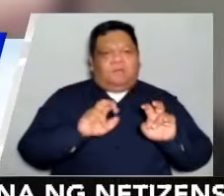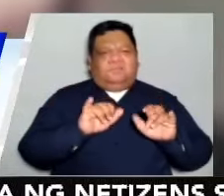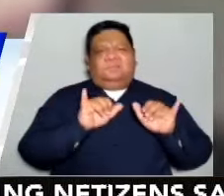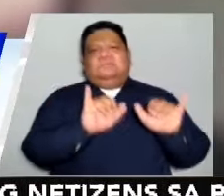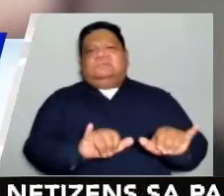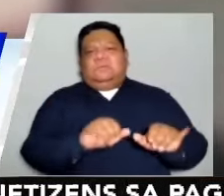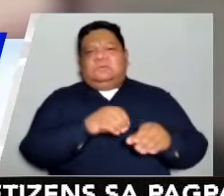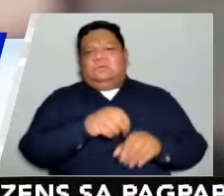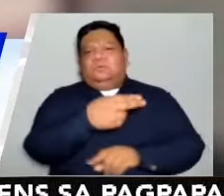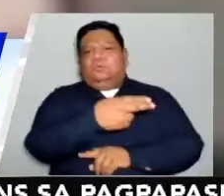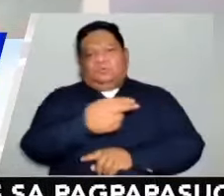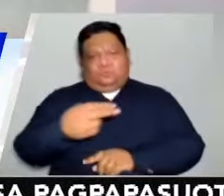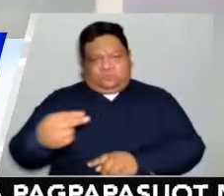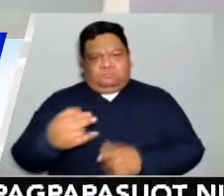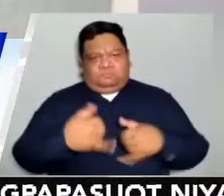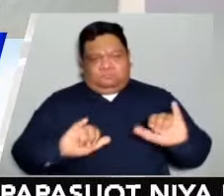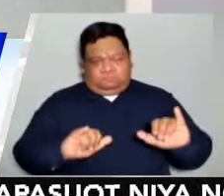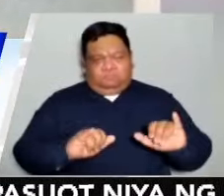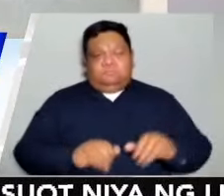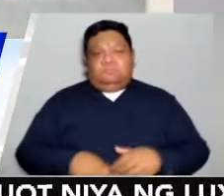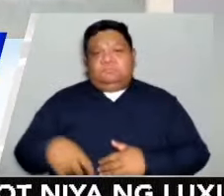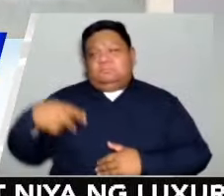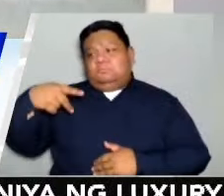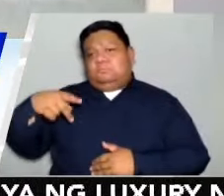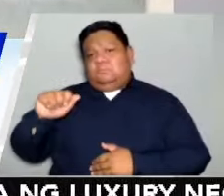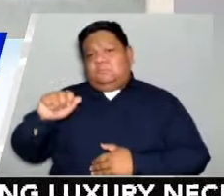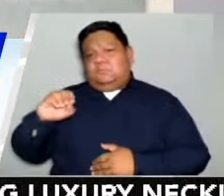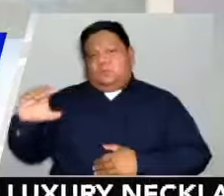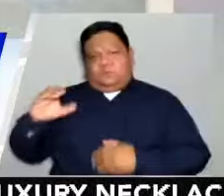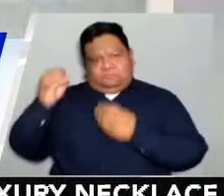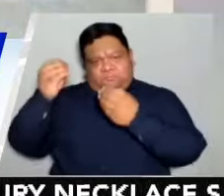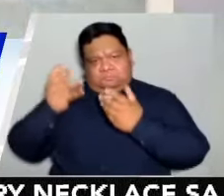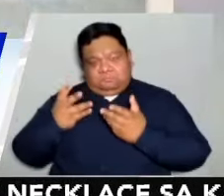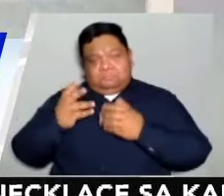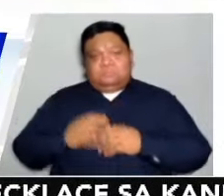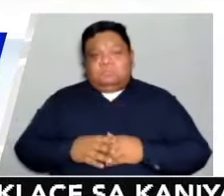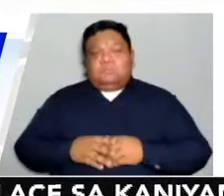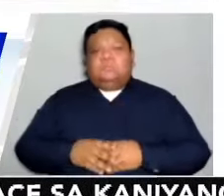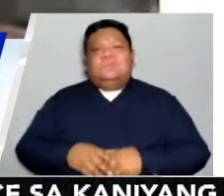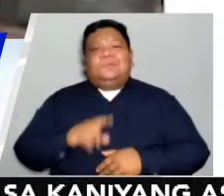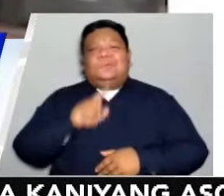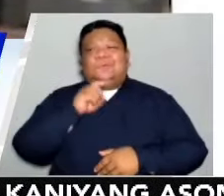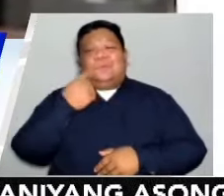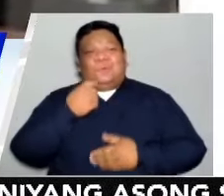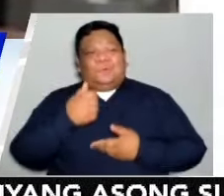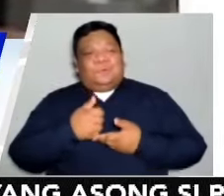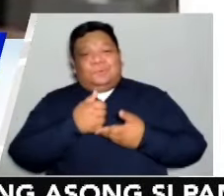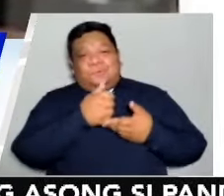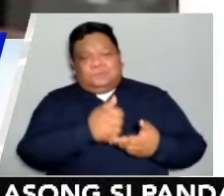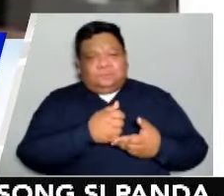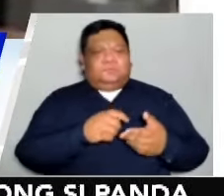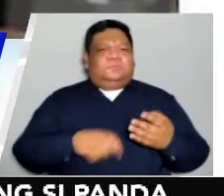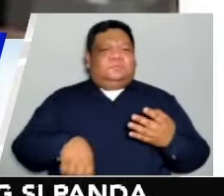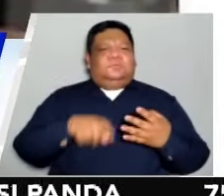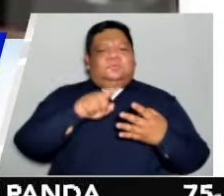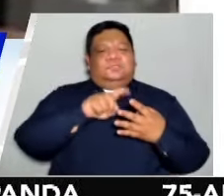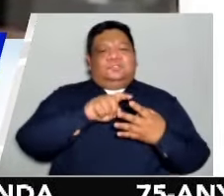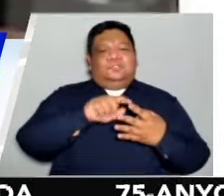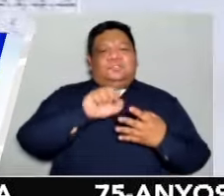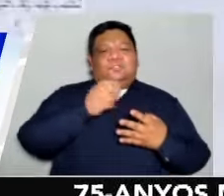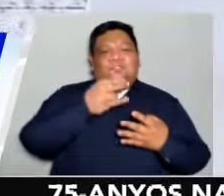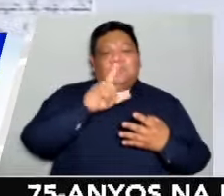anti-organized crime Commission o paoc tumutulong sa pagpapalipat-lipat ng magkakapatid na si Alice Sheila at Wesley ang sindikato sa likod ng mga